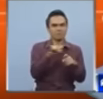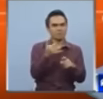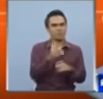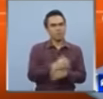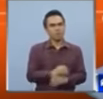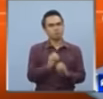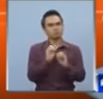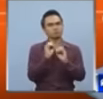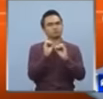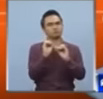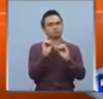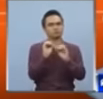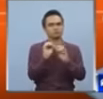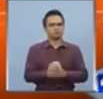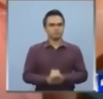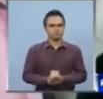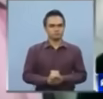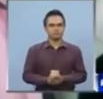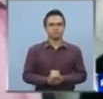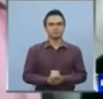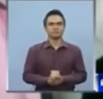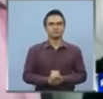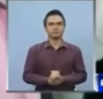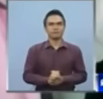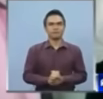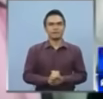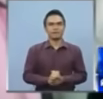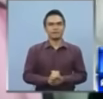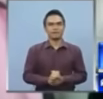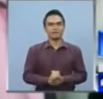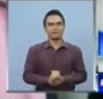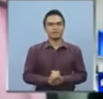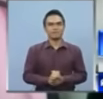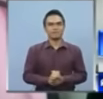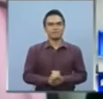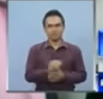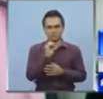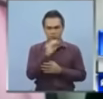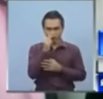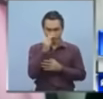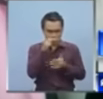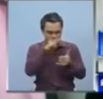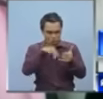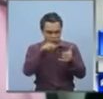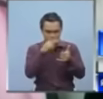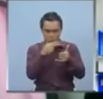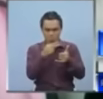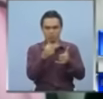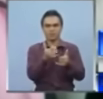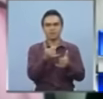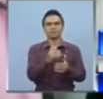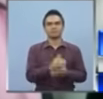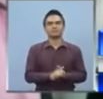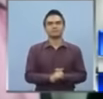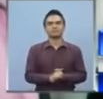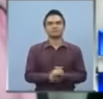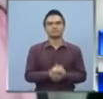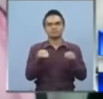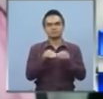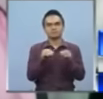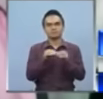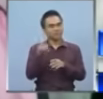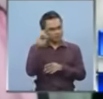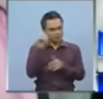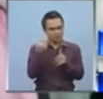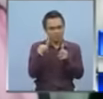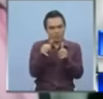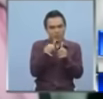เลยค่ะกรณีอย่างนี้ถามว่าก็คือในระยะใกล้จะเสียชีวิตเข้าสู่